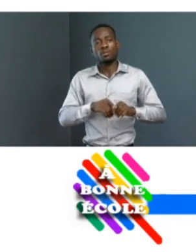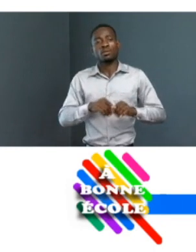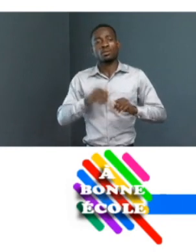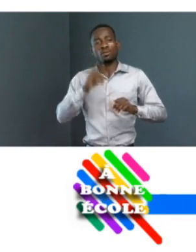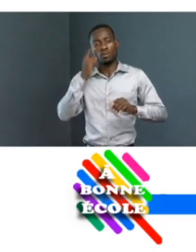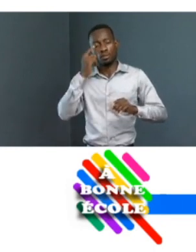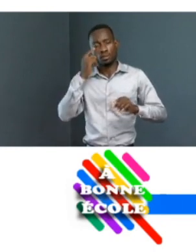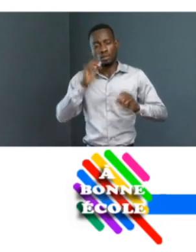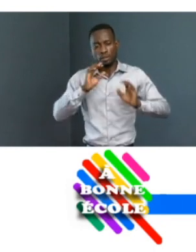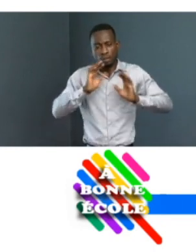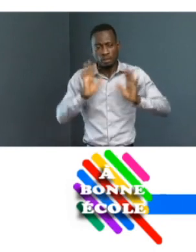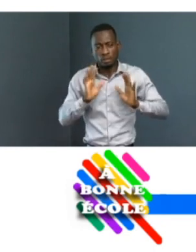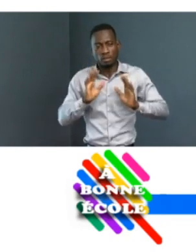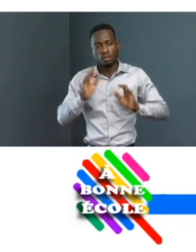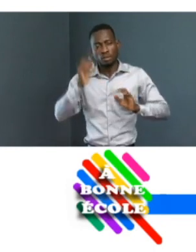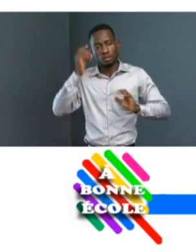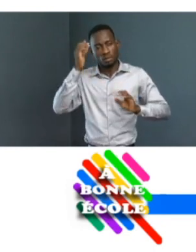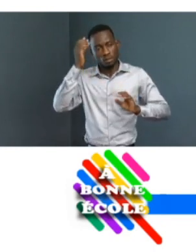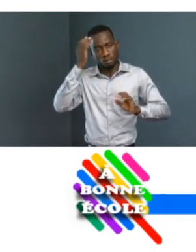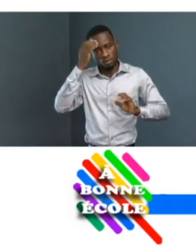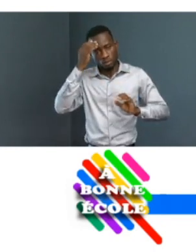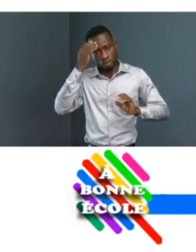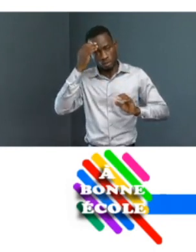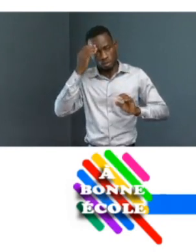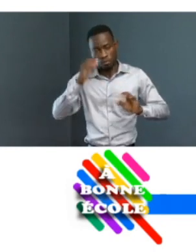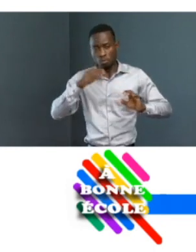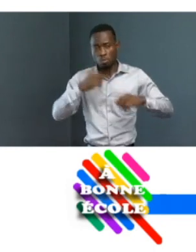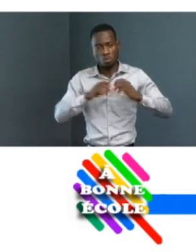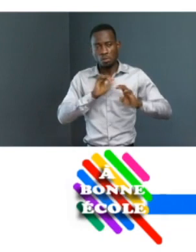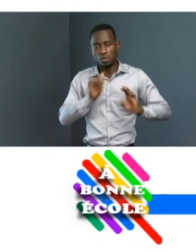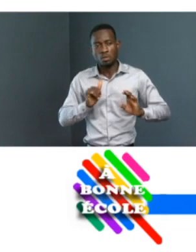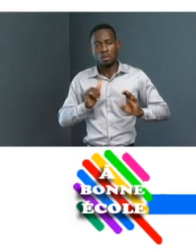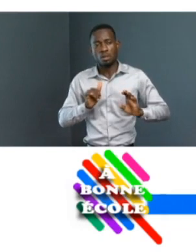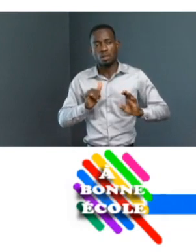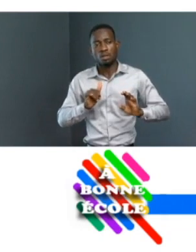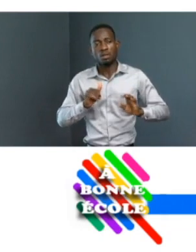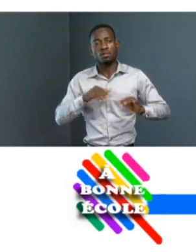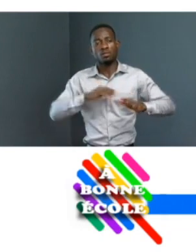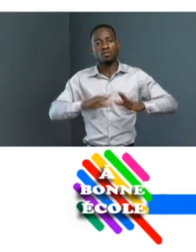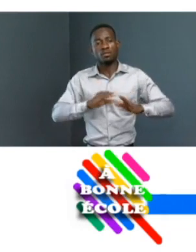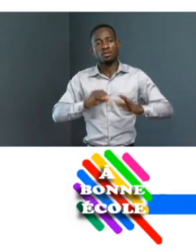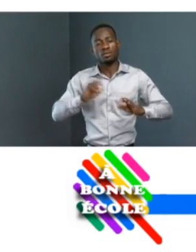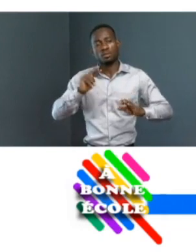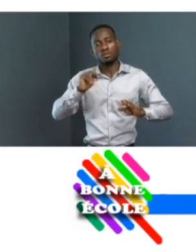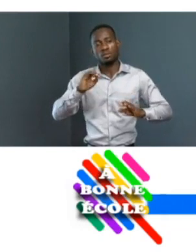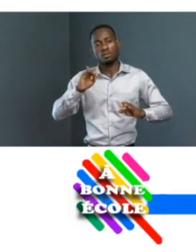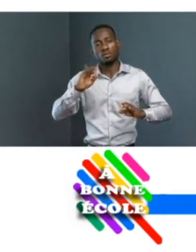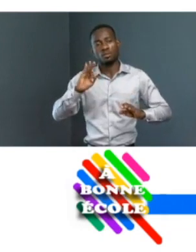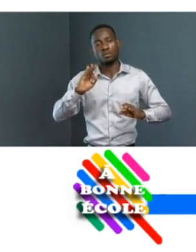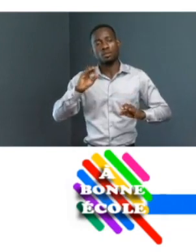intact, le cerveau, l'air visuel n'a pas de problème. Le fait que le nerf optique est